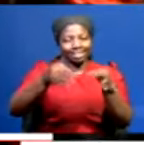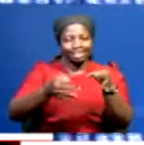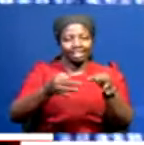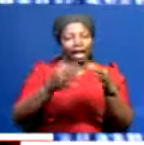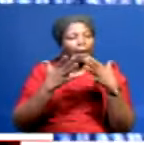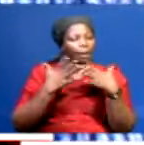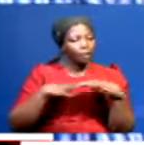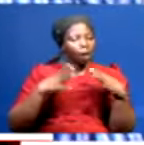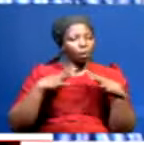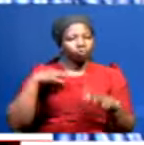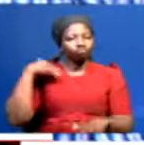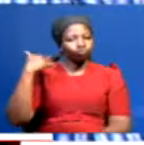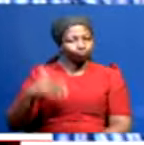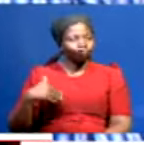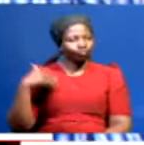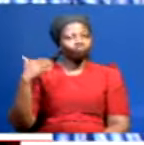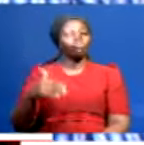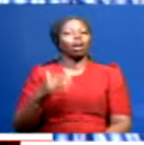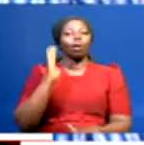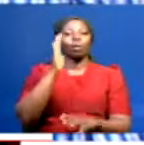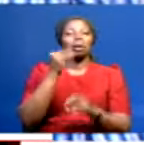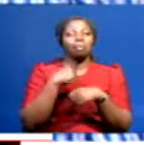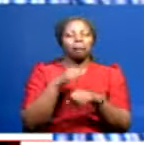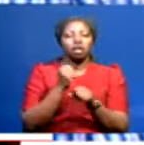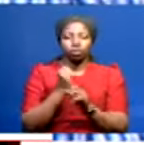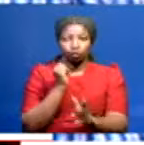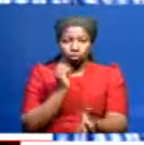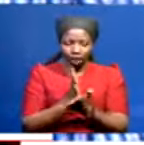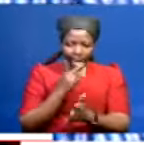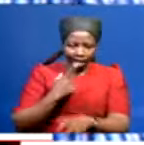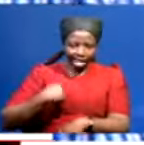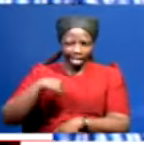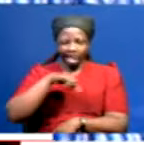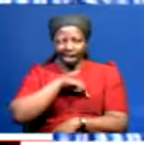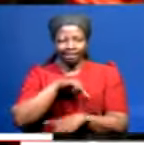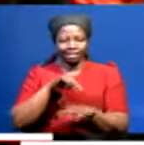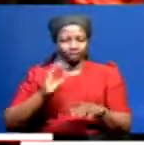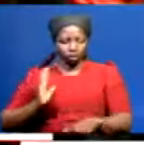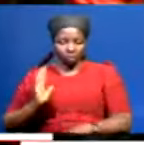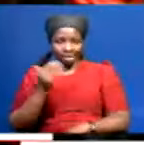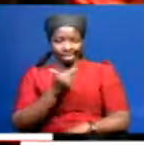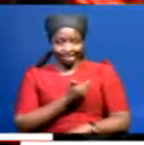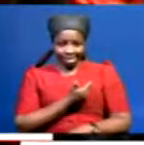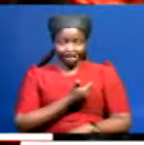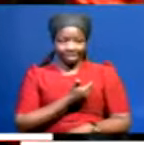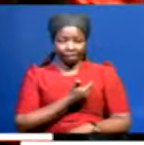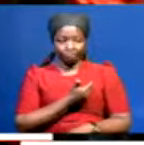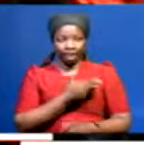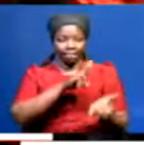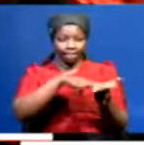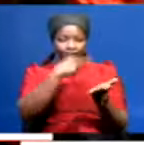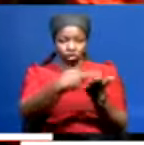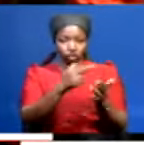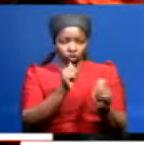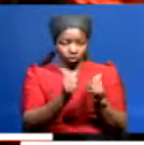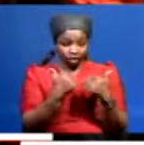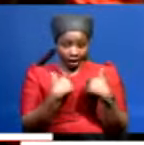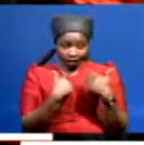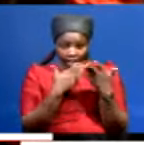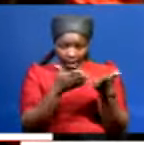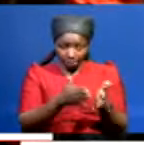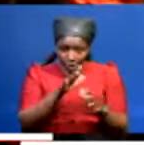mara tutahakikisha ya kwamba sisi kama kamati resources zile ziko Kuku Group